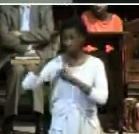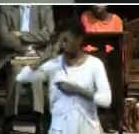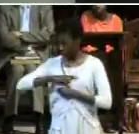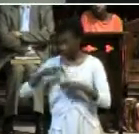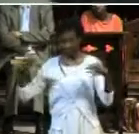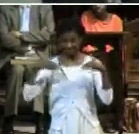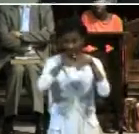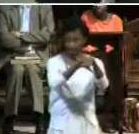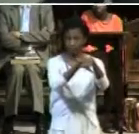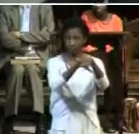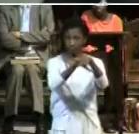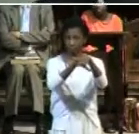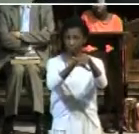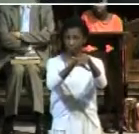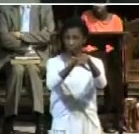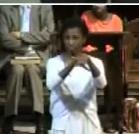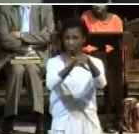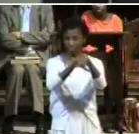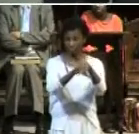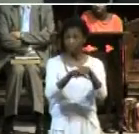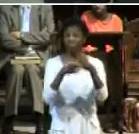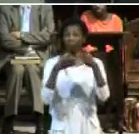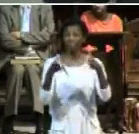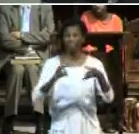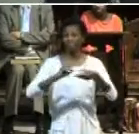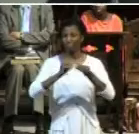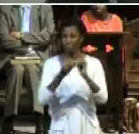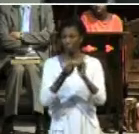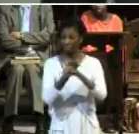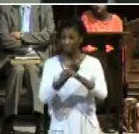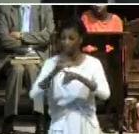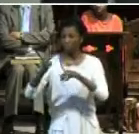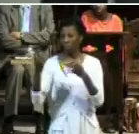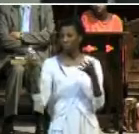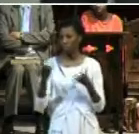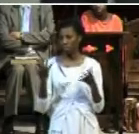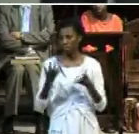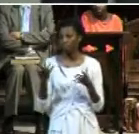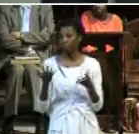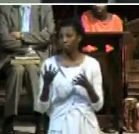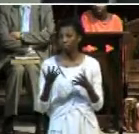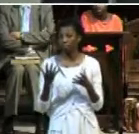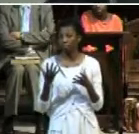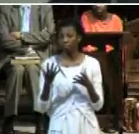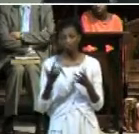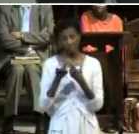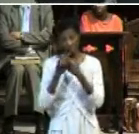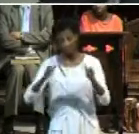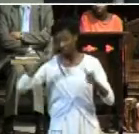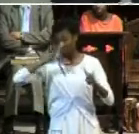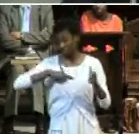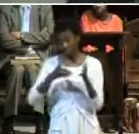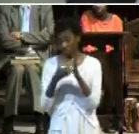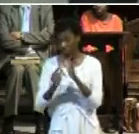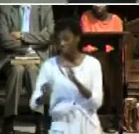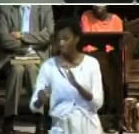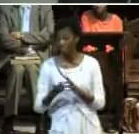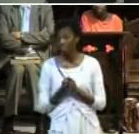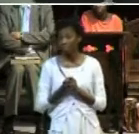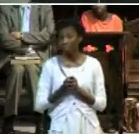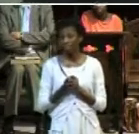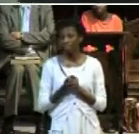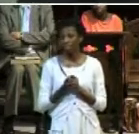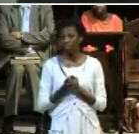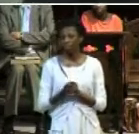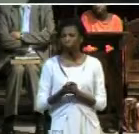une fusion de l'État et de la religion. Le problème risquerait d'être un problème de liberté religieuse.